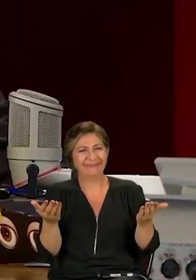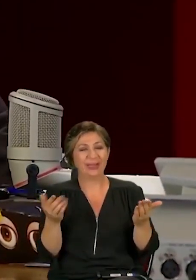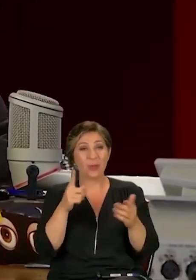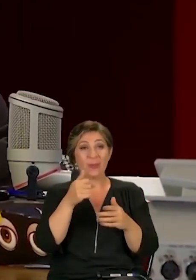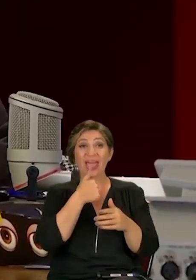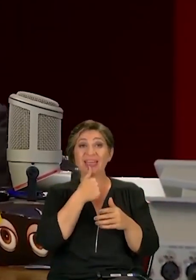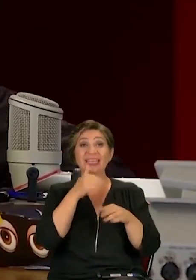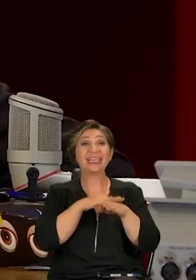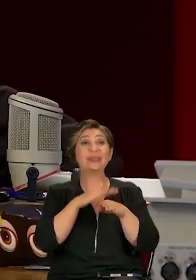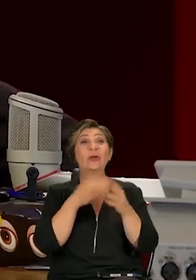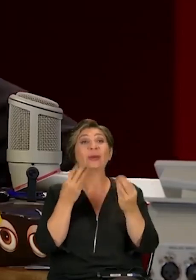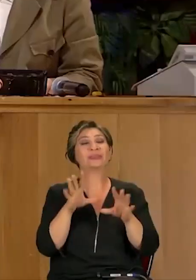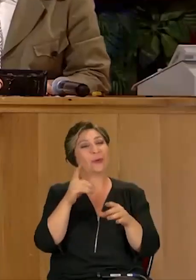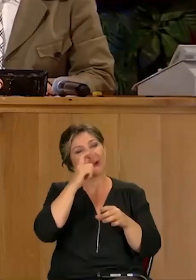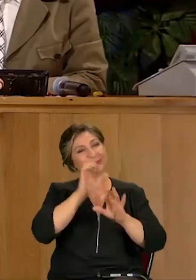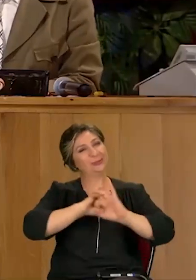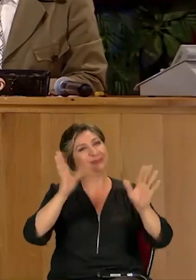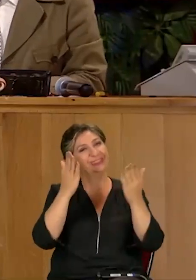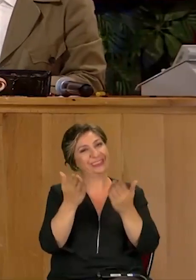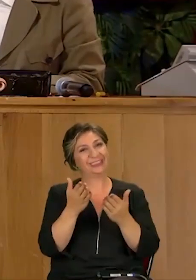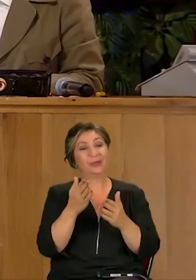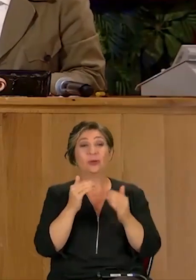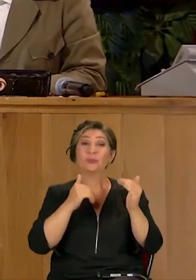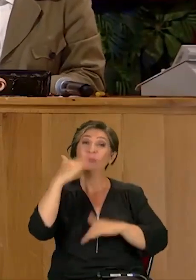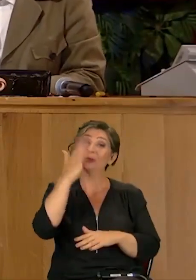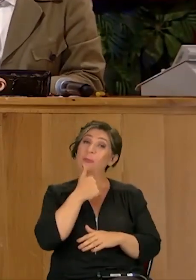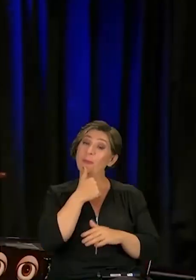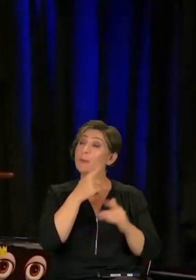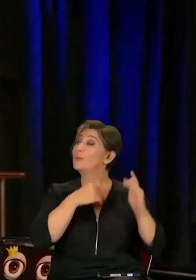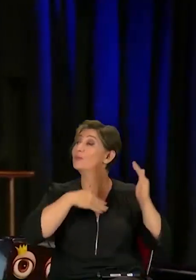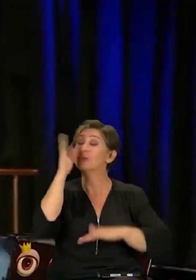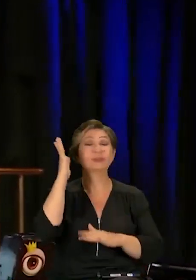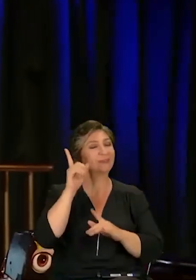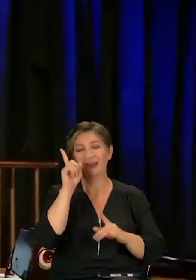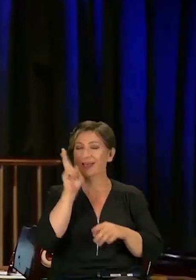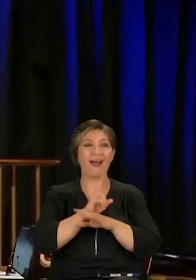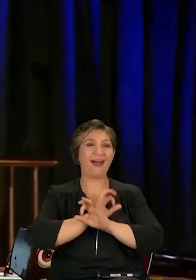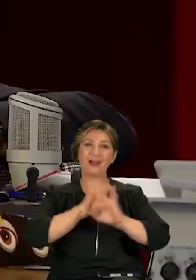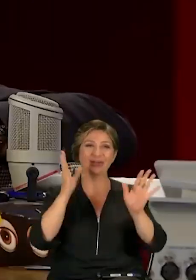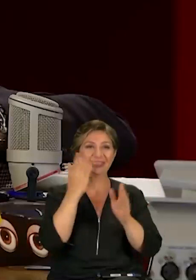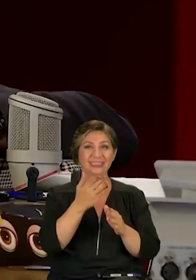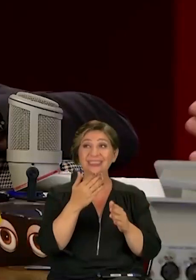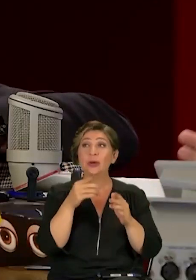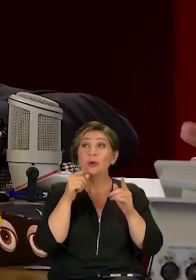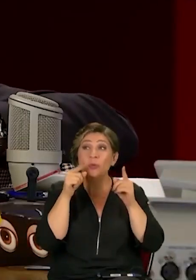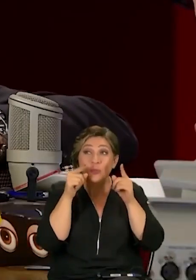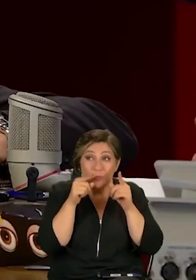böyle bir erkek kedi olabilir. Süpersin Okan ha, ya. Ya büyüksün baba. Vallahi. Harikuladesin.